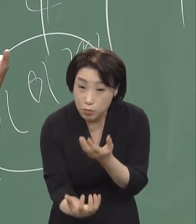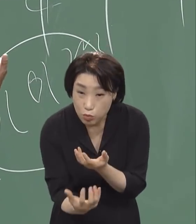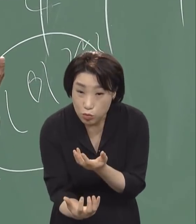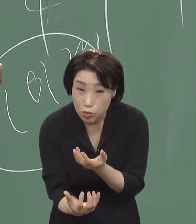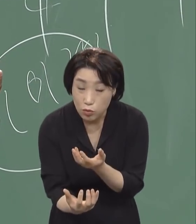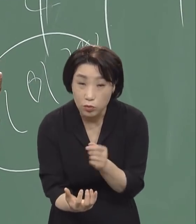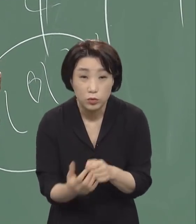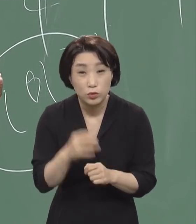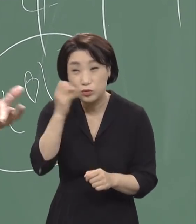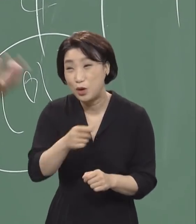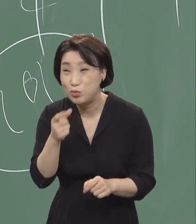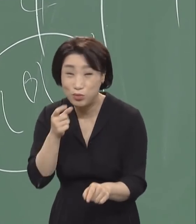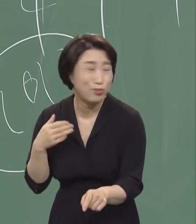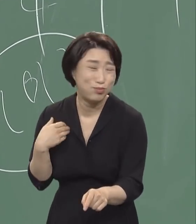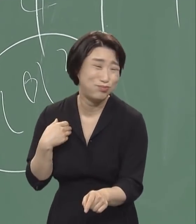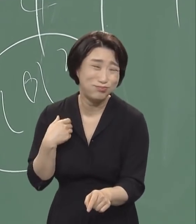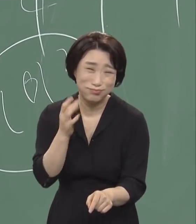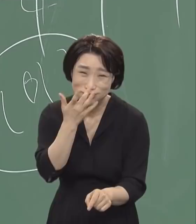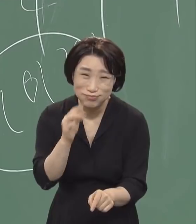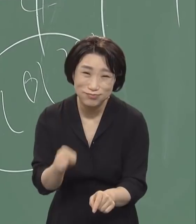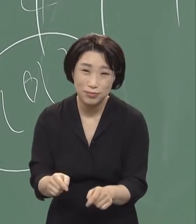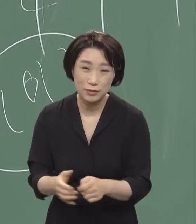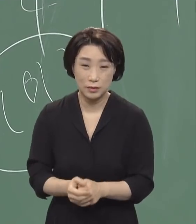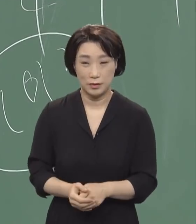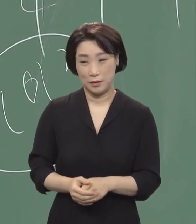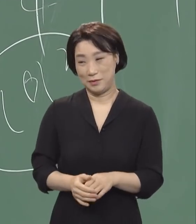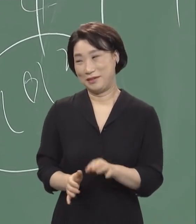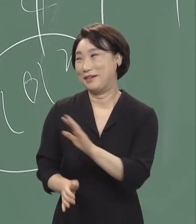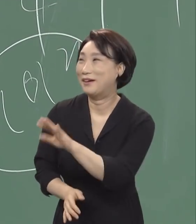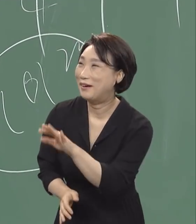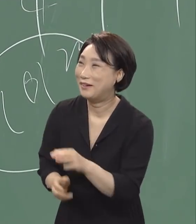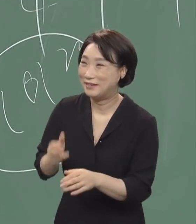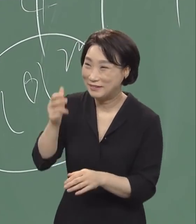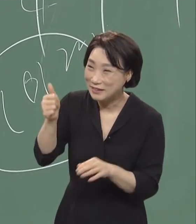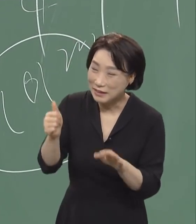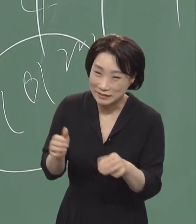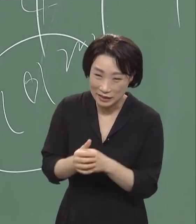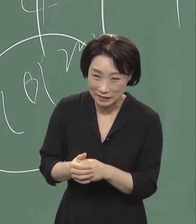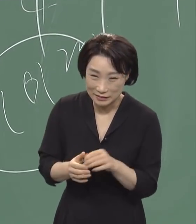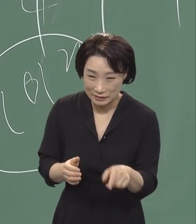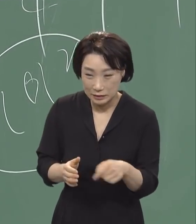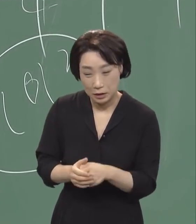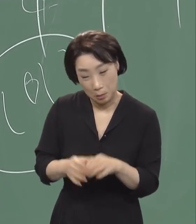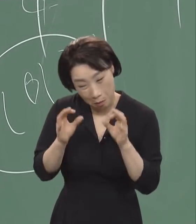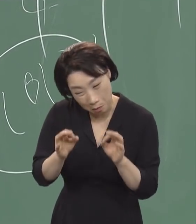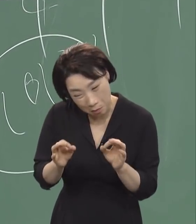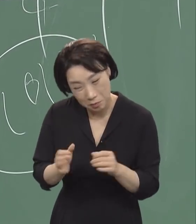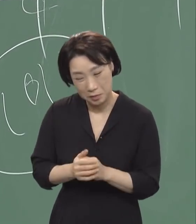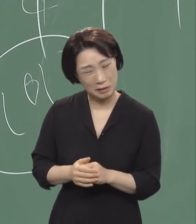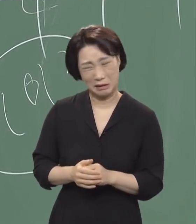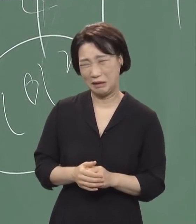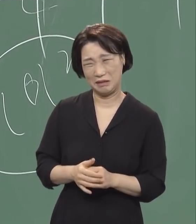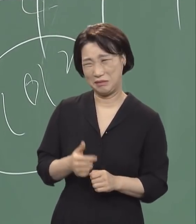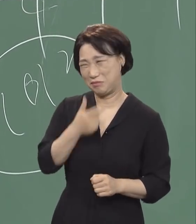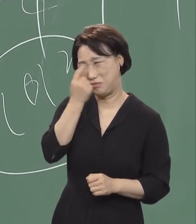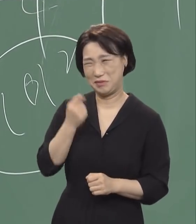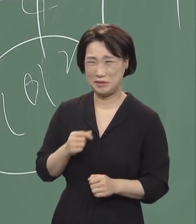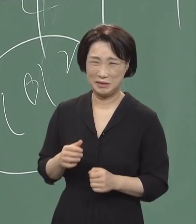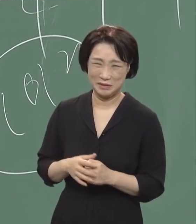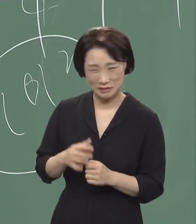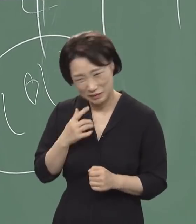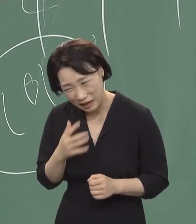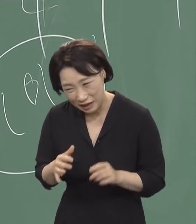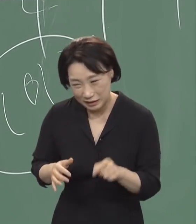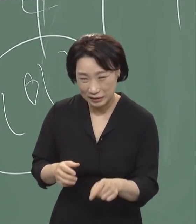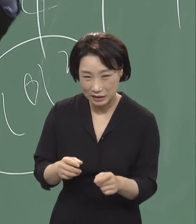모르겠어 그래서 사장님 이렇게 봐서는 내가 양이 안 차니까 이